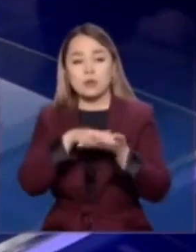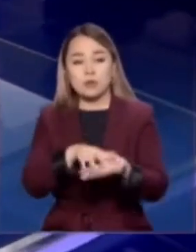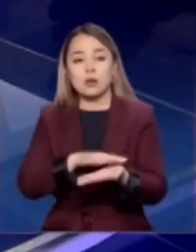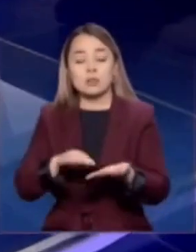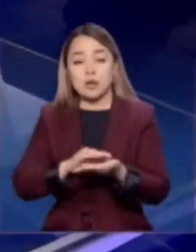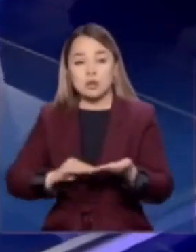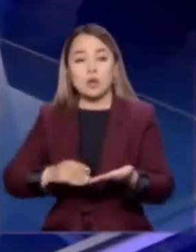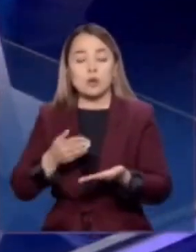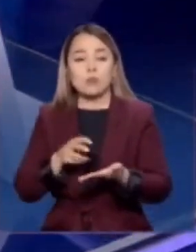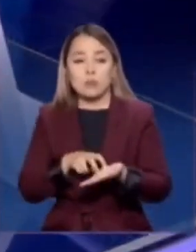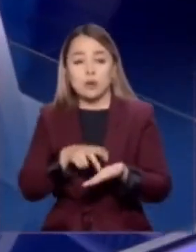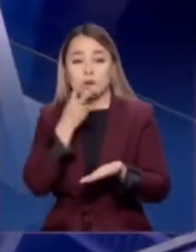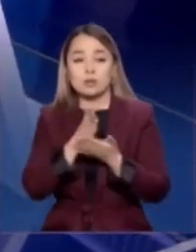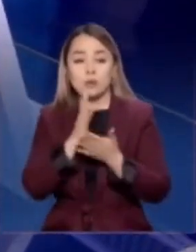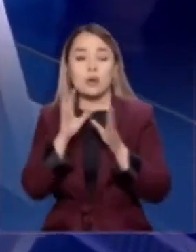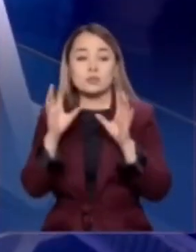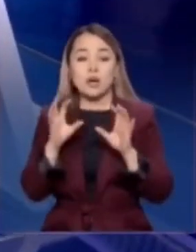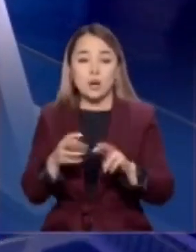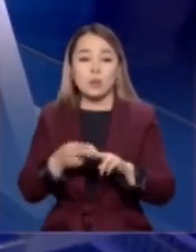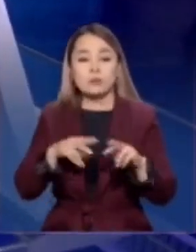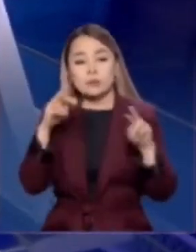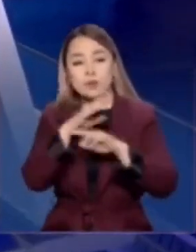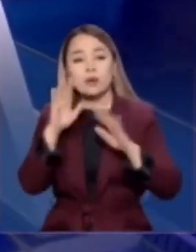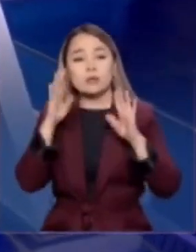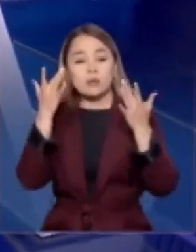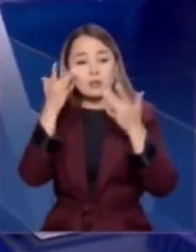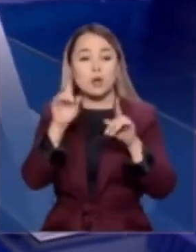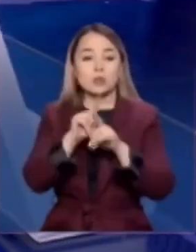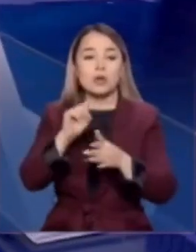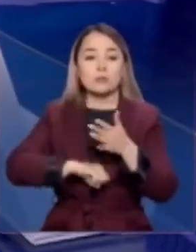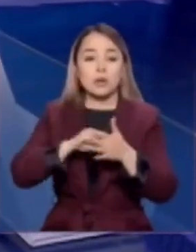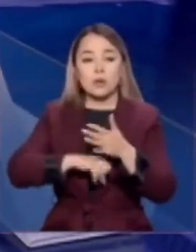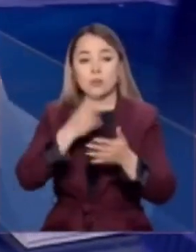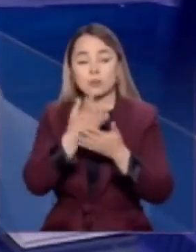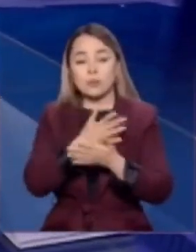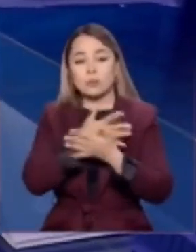жазуға қорқат, яғни заңдағы осы олқылық мұндай оқиғаның көбеюіне себеп деген еді.